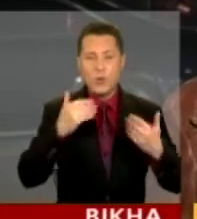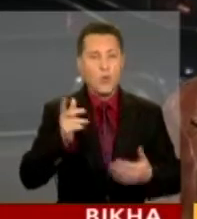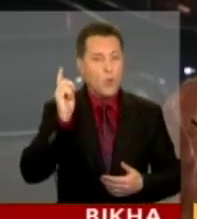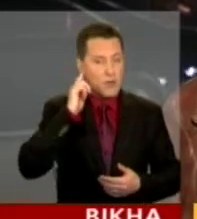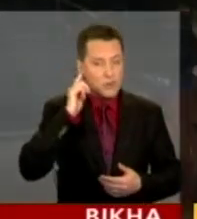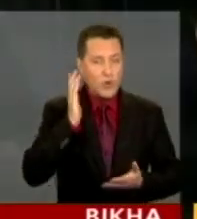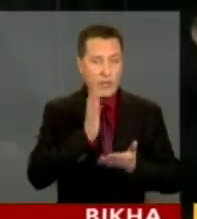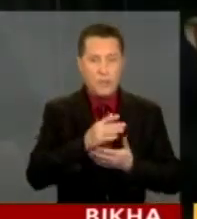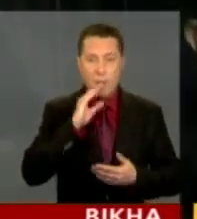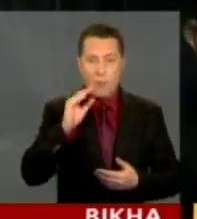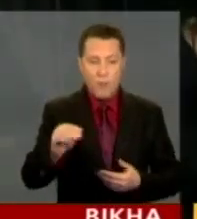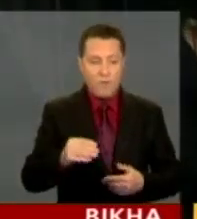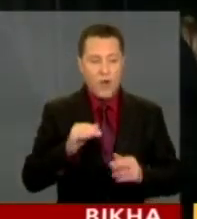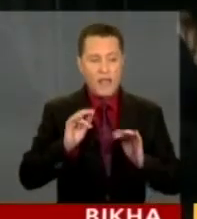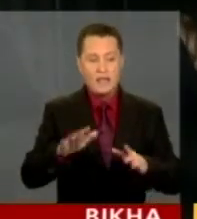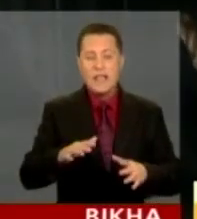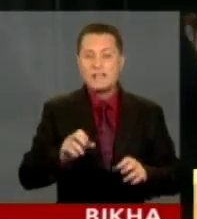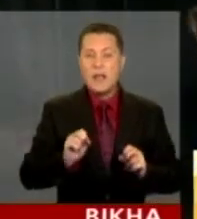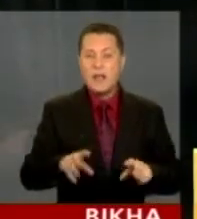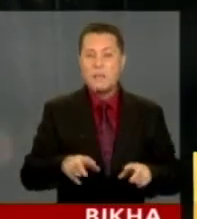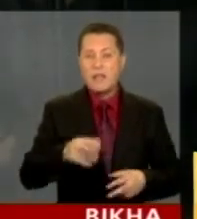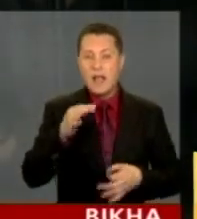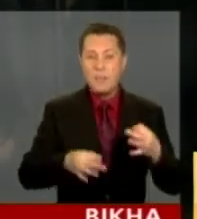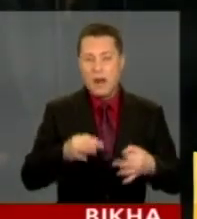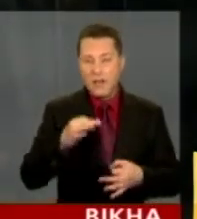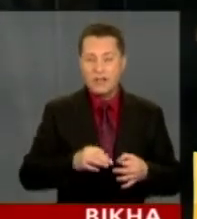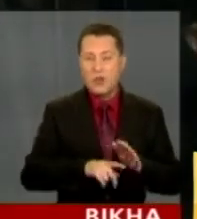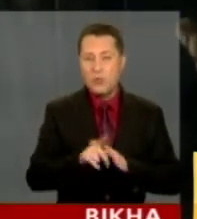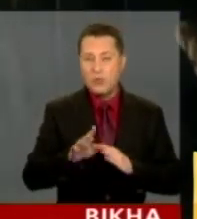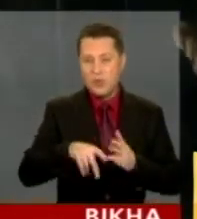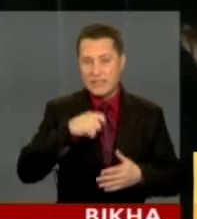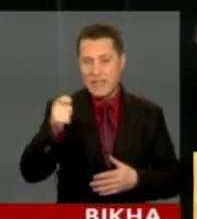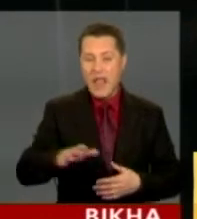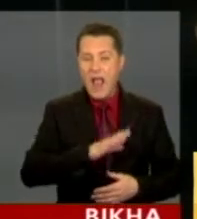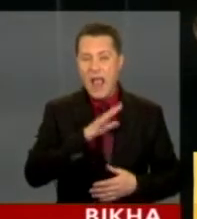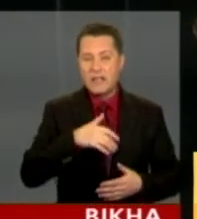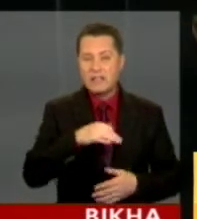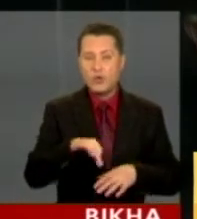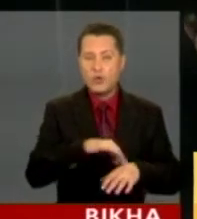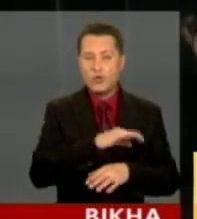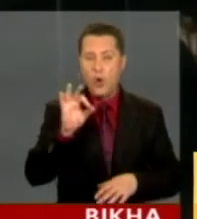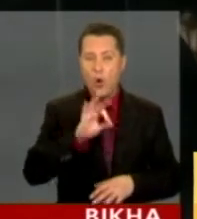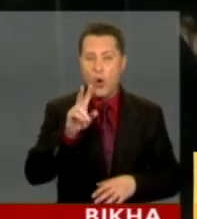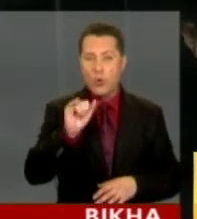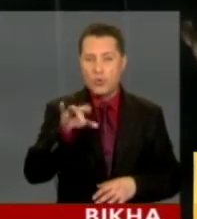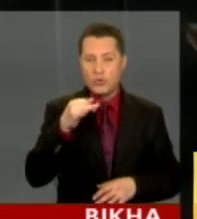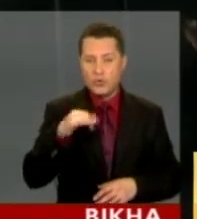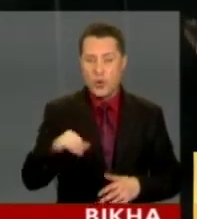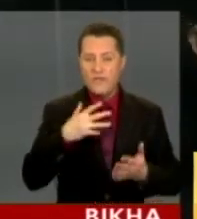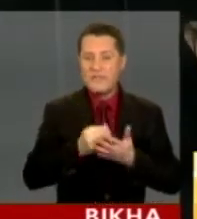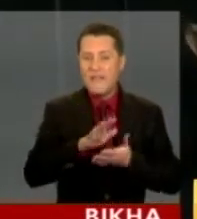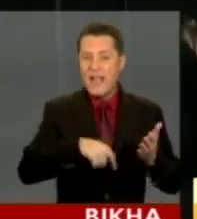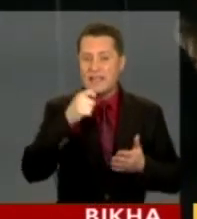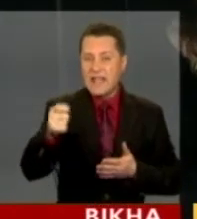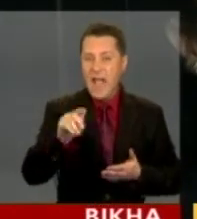мову. Йдеться про кримінальне провадження, яке було порушено за заявою екс-дружини Власенка Окунської. У своїй заяві